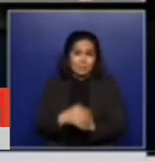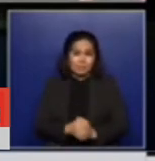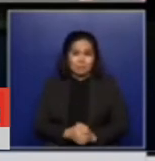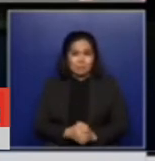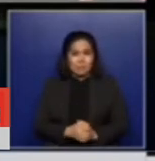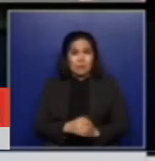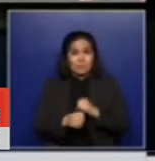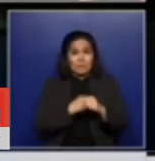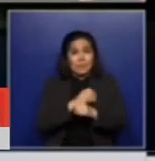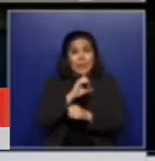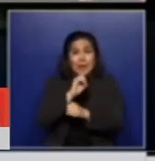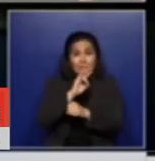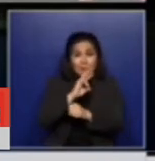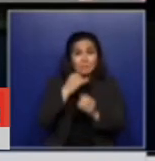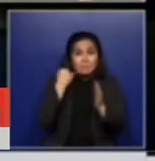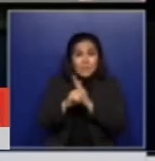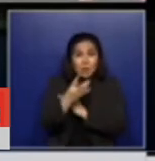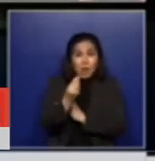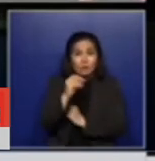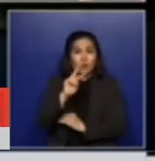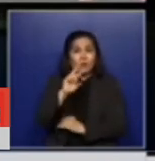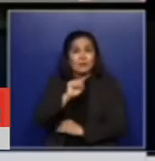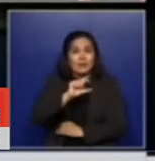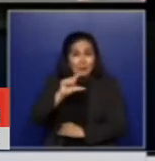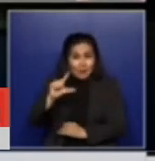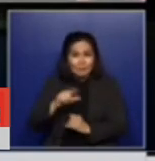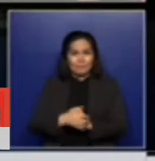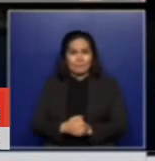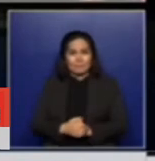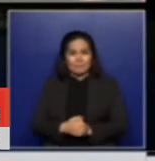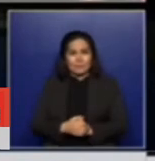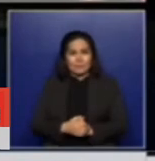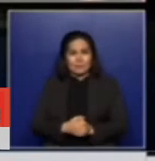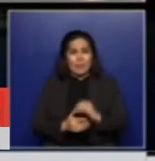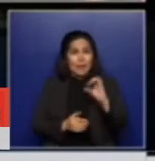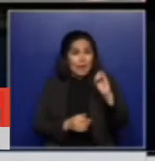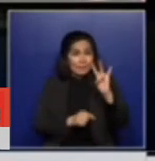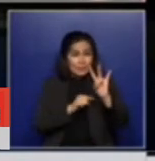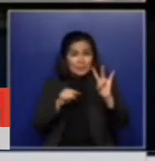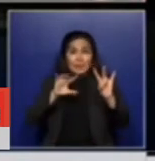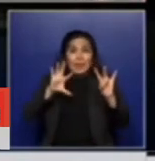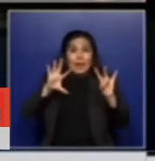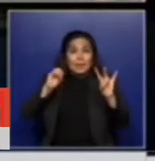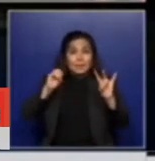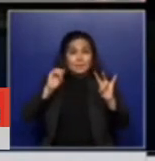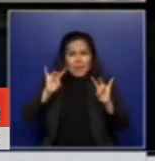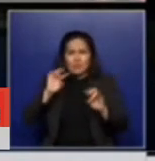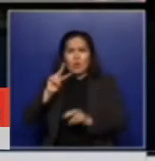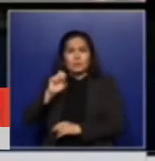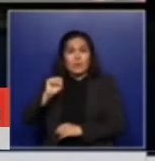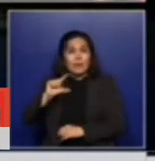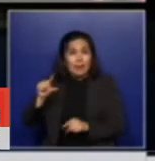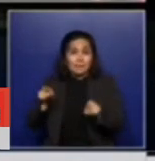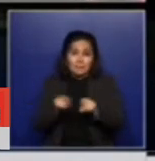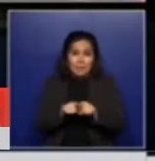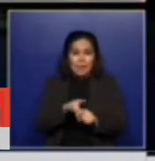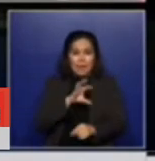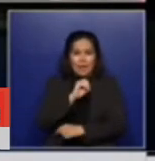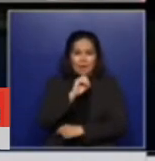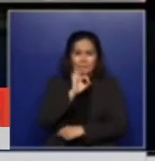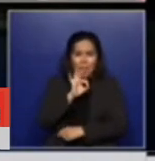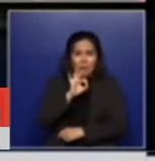ไป 200,000 กว่าล้านปี57 58นะครับ 200,000 กว่าล้านทั้ง2ปีปี59ผิดไปแสนกว่าล้าน